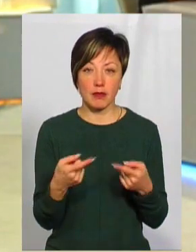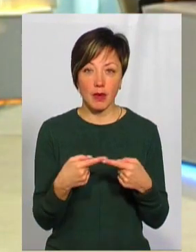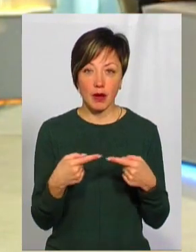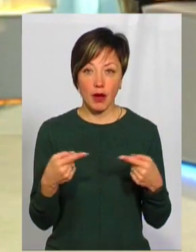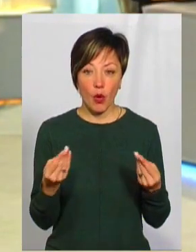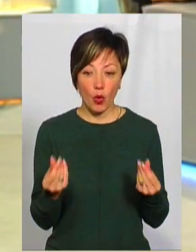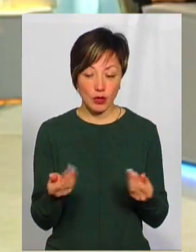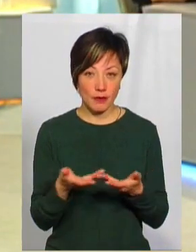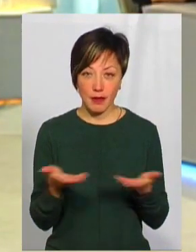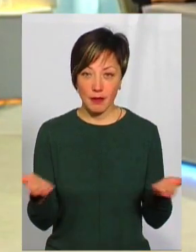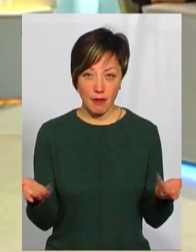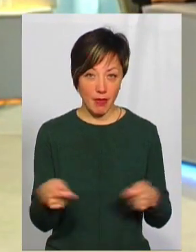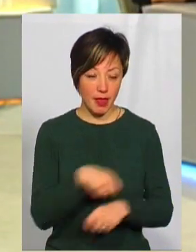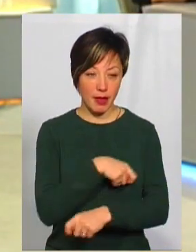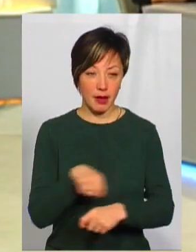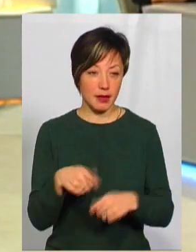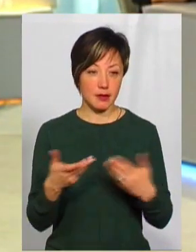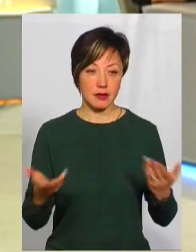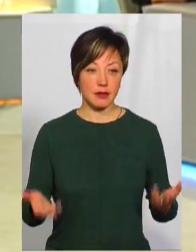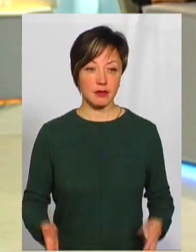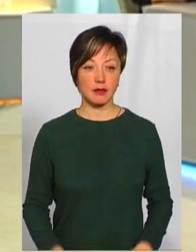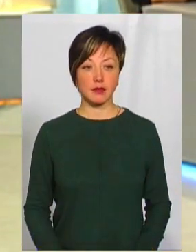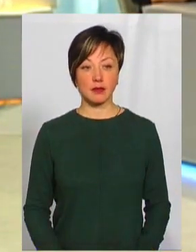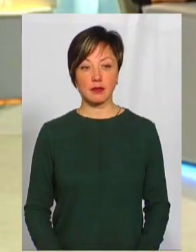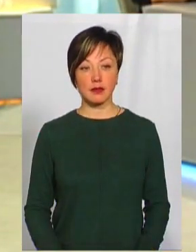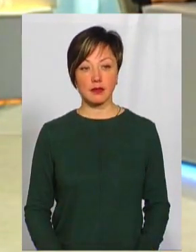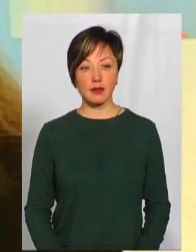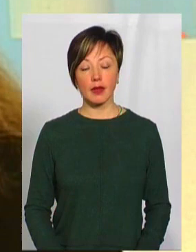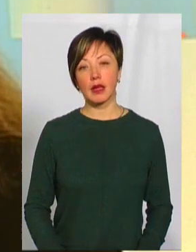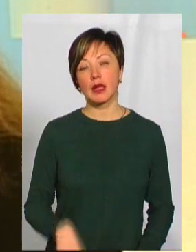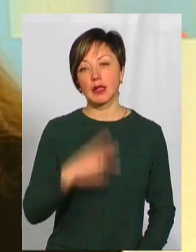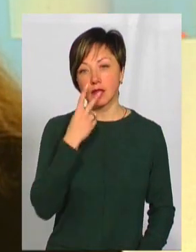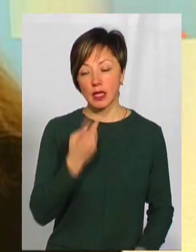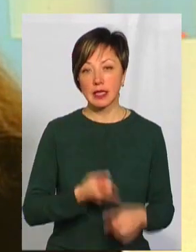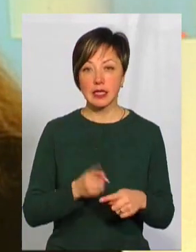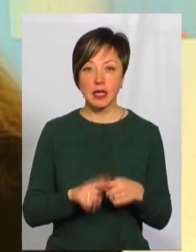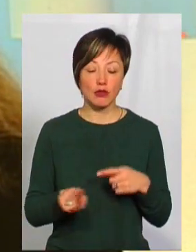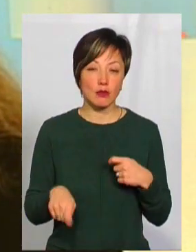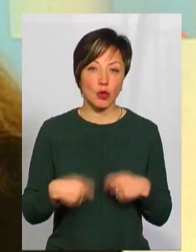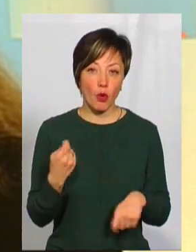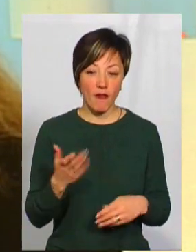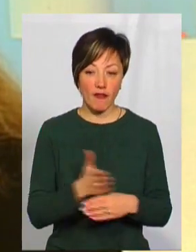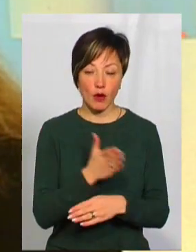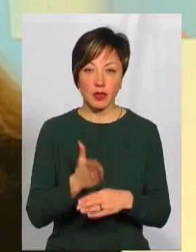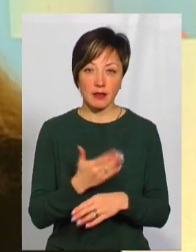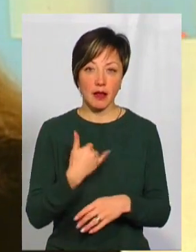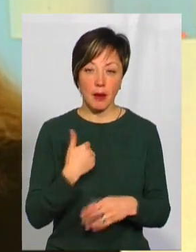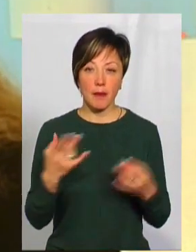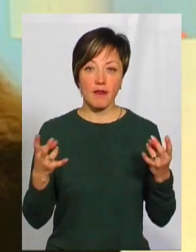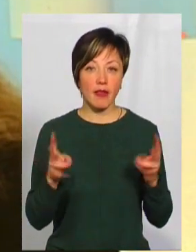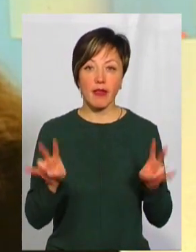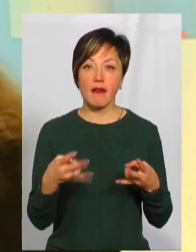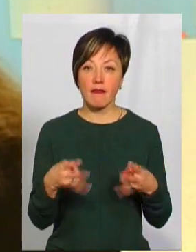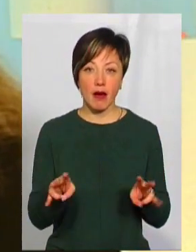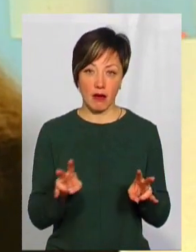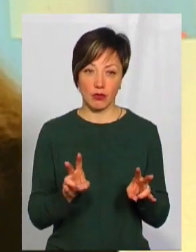коштів, матеріалів. На закупку матеріалів, да. І зважаючи на це, що це збиткове виробництво, то нам варто, не